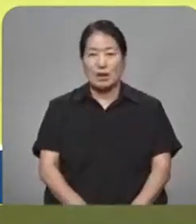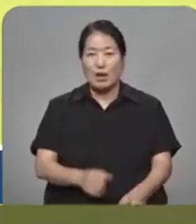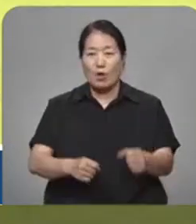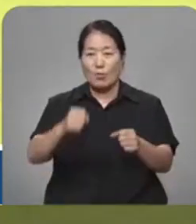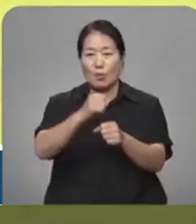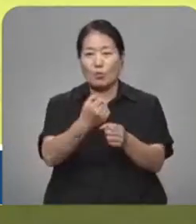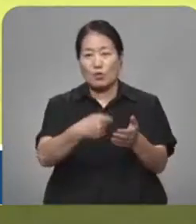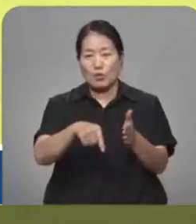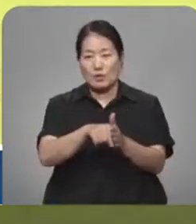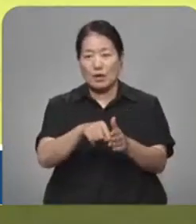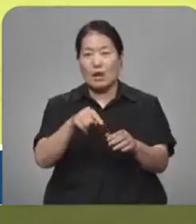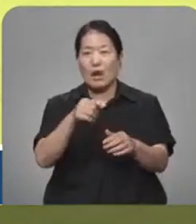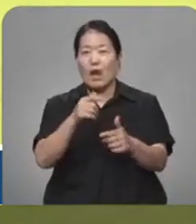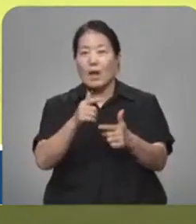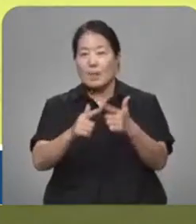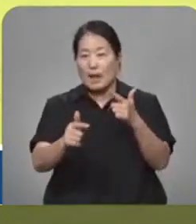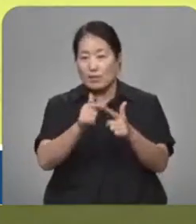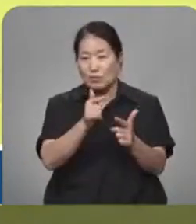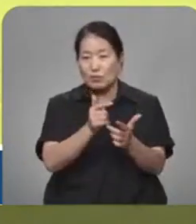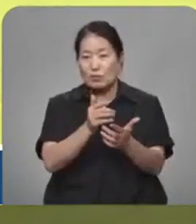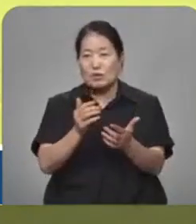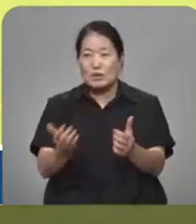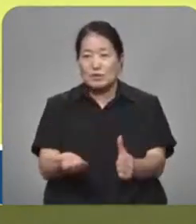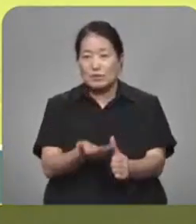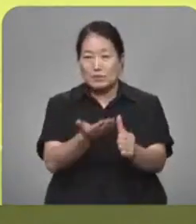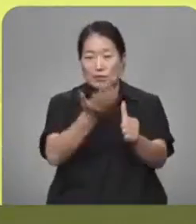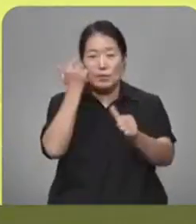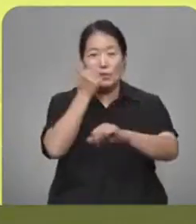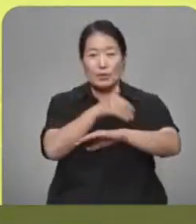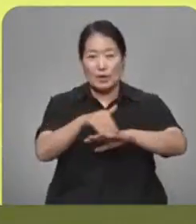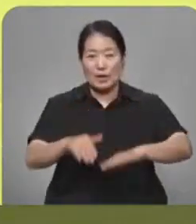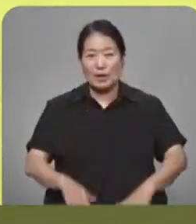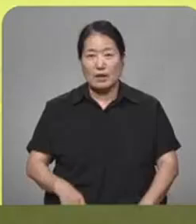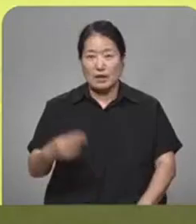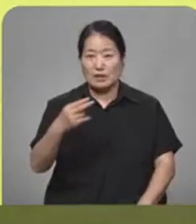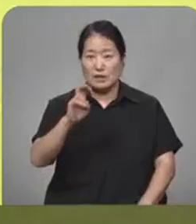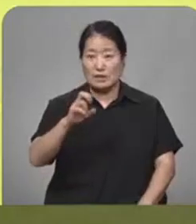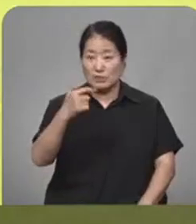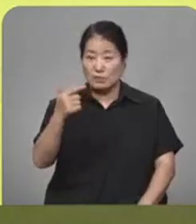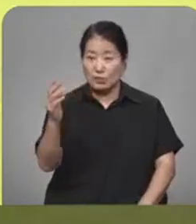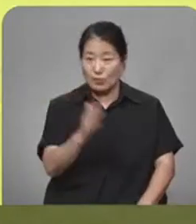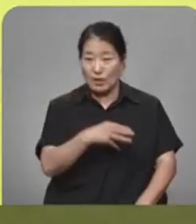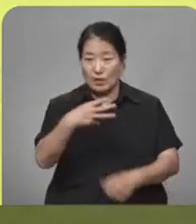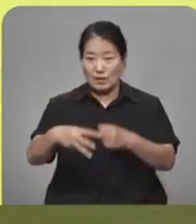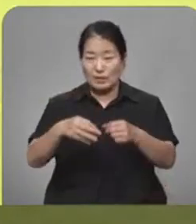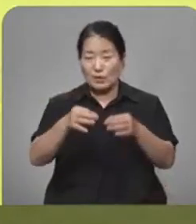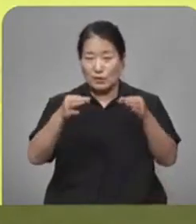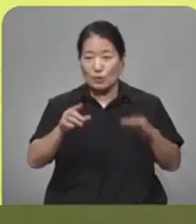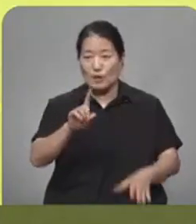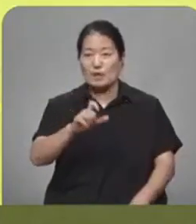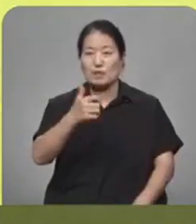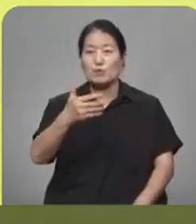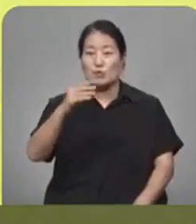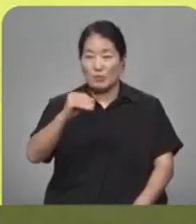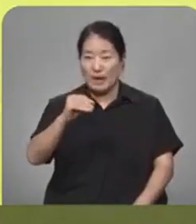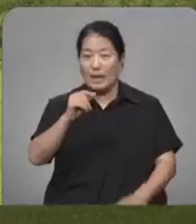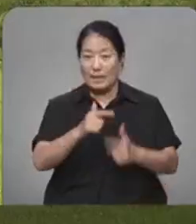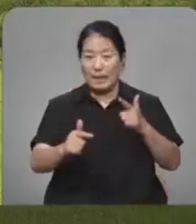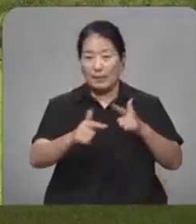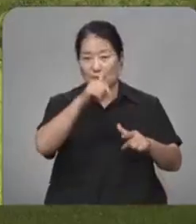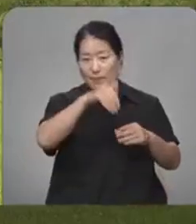20종의 나무가 심어집니다. 강원도는 양묘 과정을 거쳐 2026년부터 3년간 16만여 분을 심을